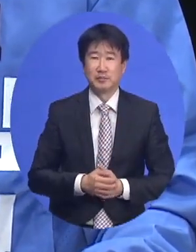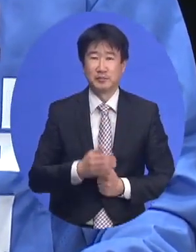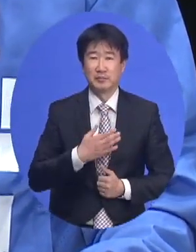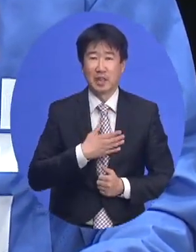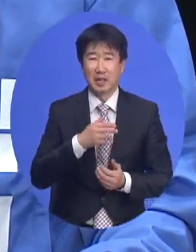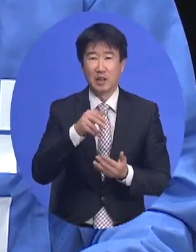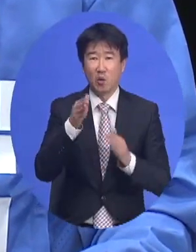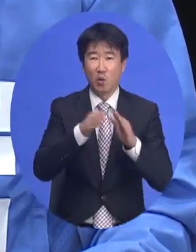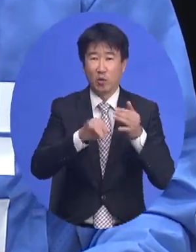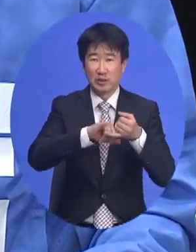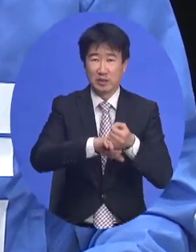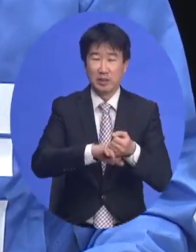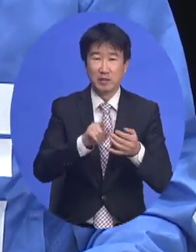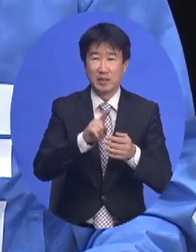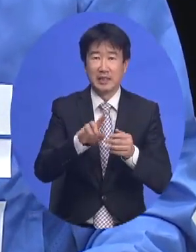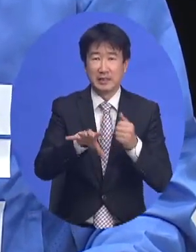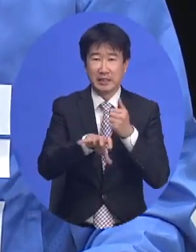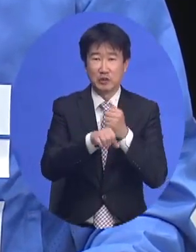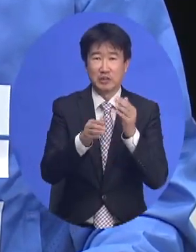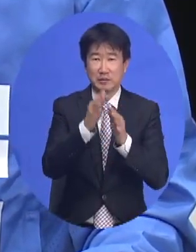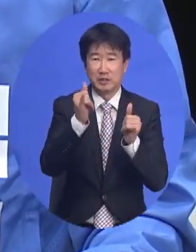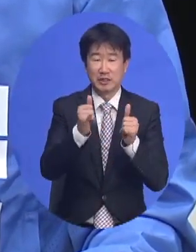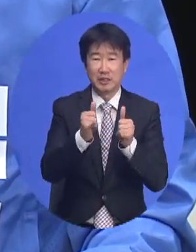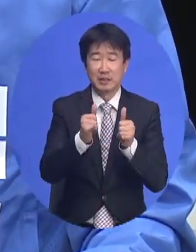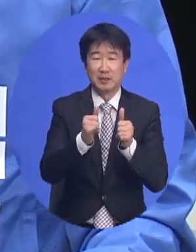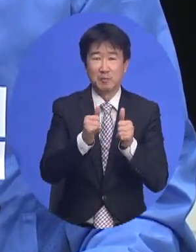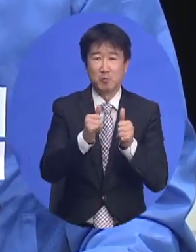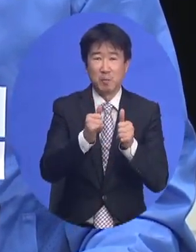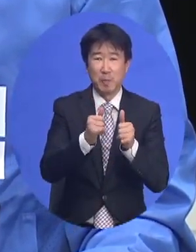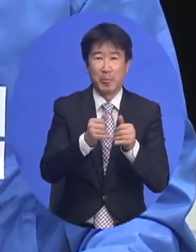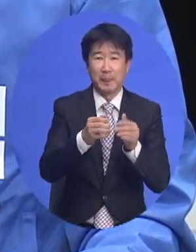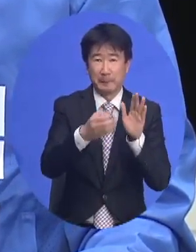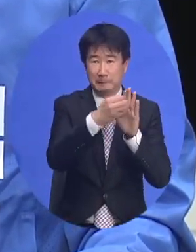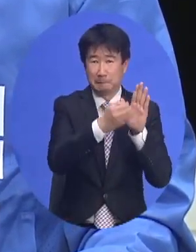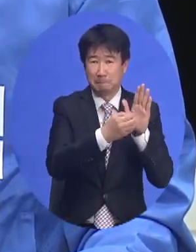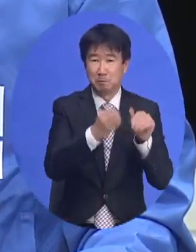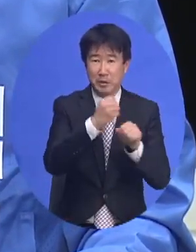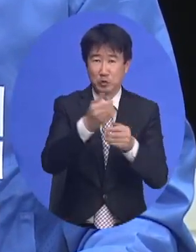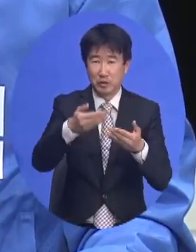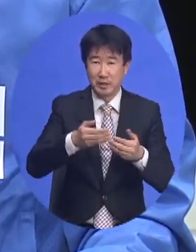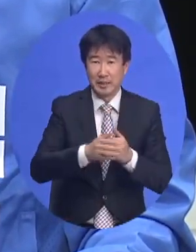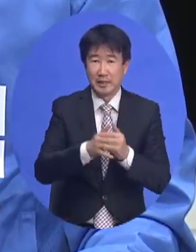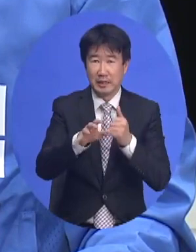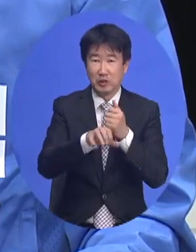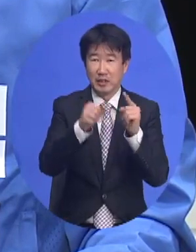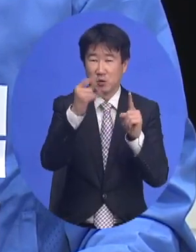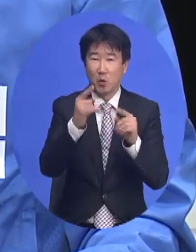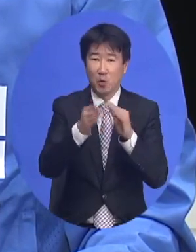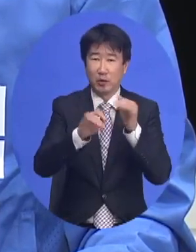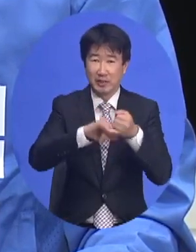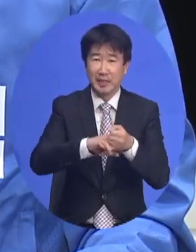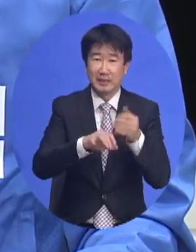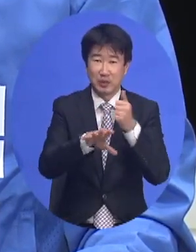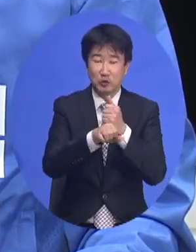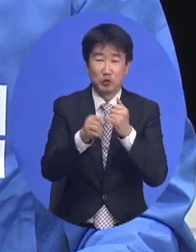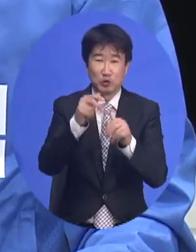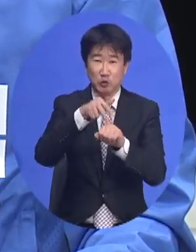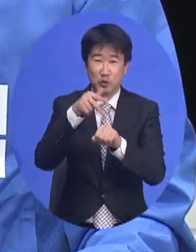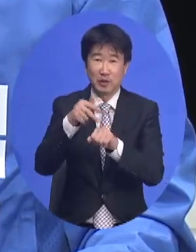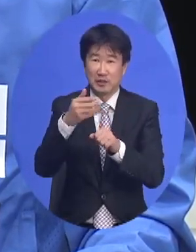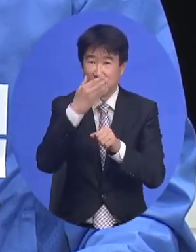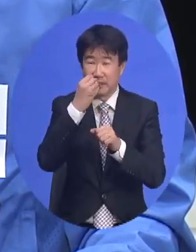저는 제 공약은 장유 주민들이 만들어 주셨고 제 1호 공약으로 장유 주촌 쓰레기 소각장